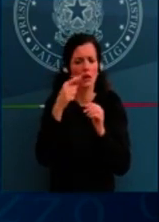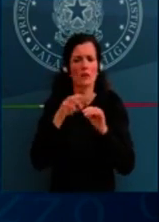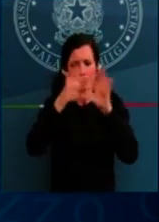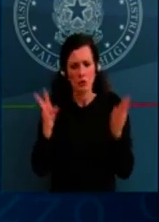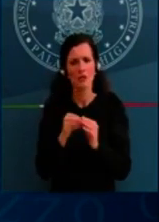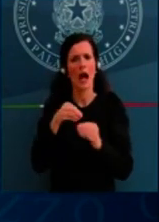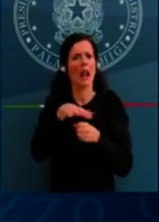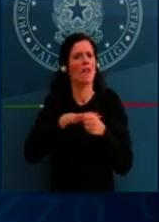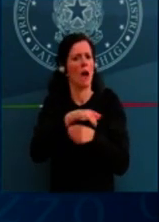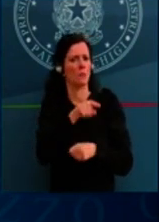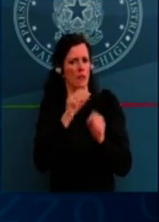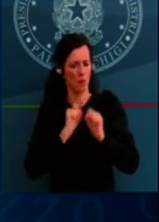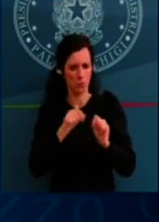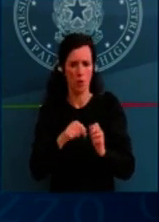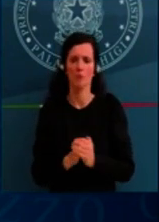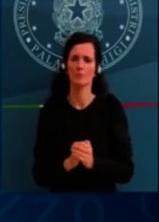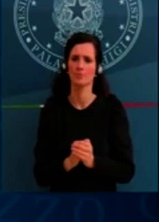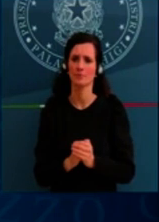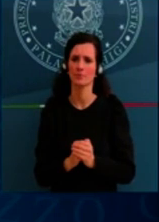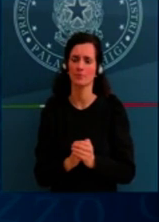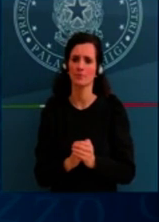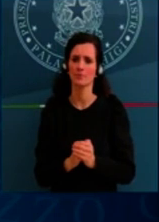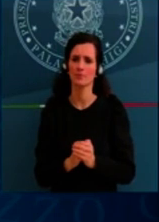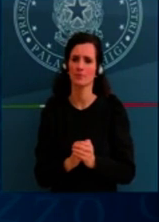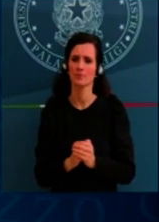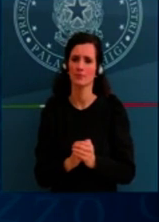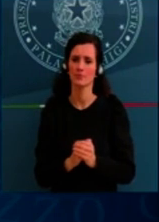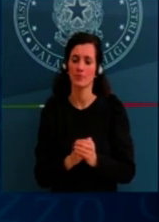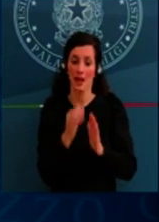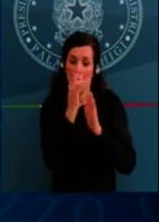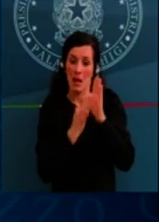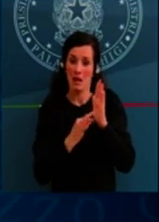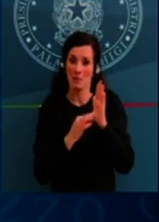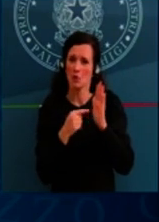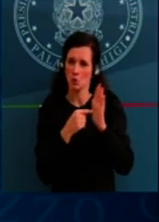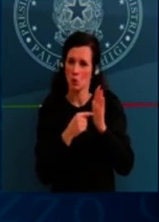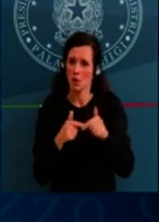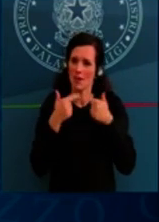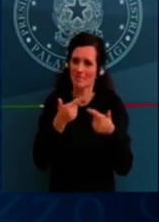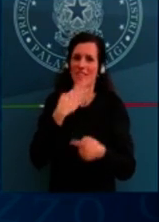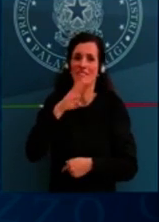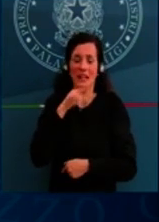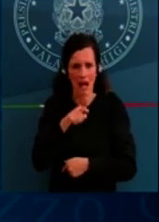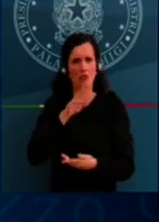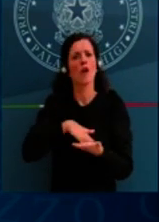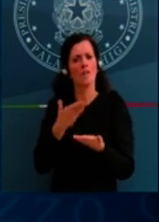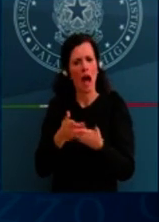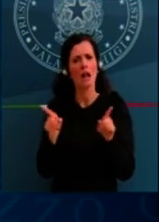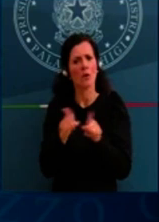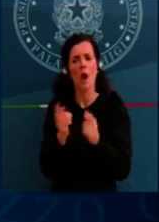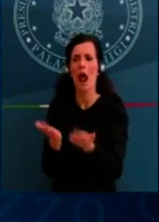acquisti online perché un periodo questo della pandemia in cui in cui tutti un po tutti abbiamo incrementato